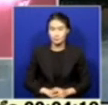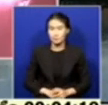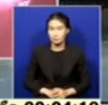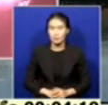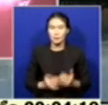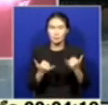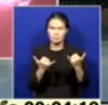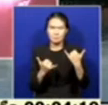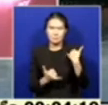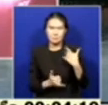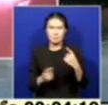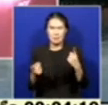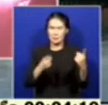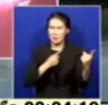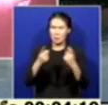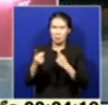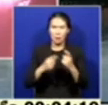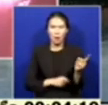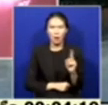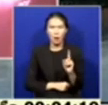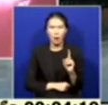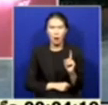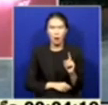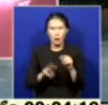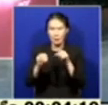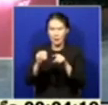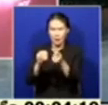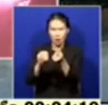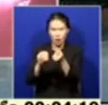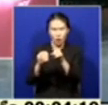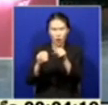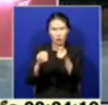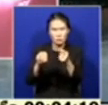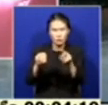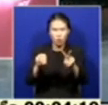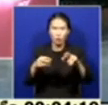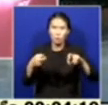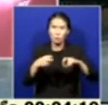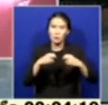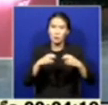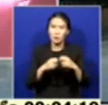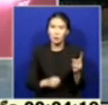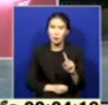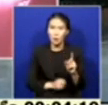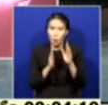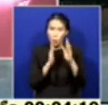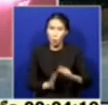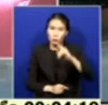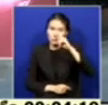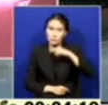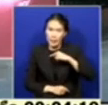ะเพียงแต่ว่าบริบทอาจจะคนละเรื่องกันแต่ความเป็นพิเศษเพื่อตอบสนอง